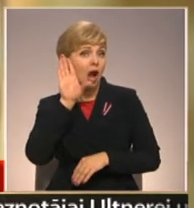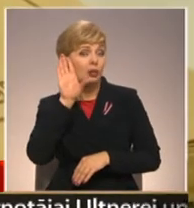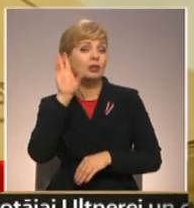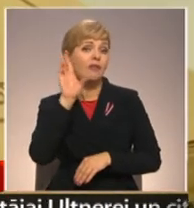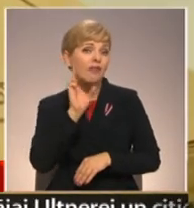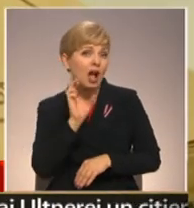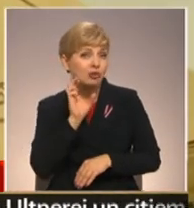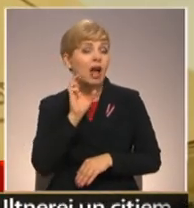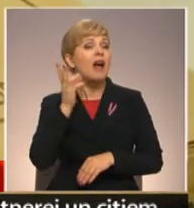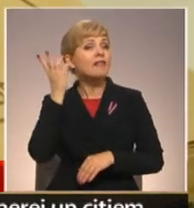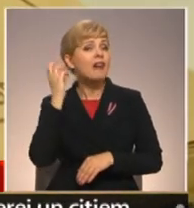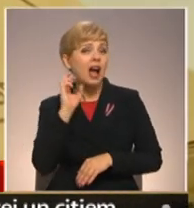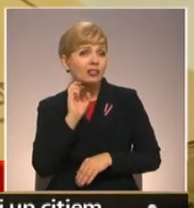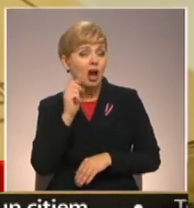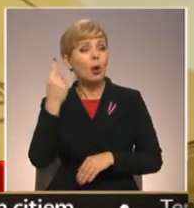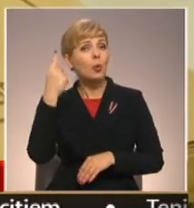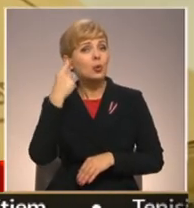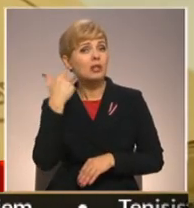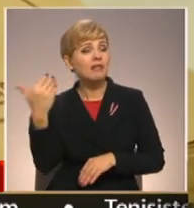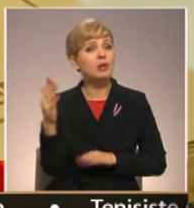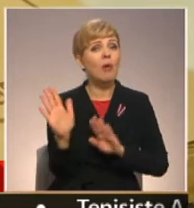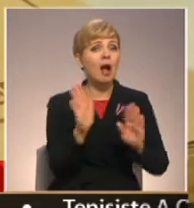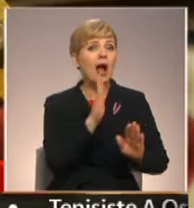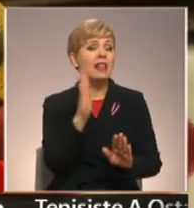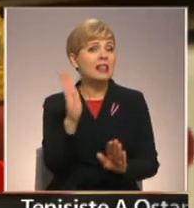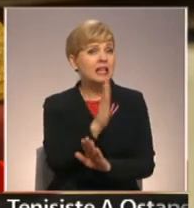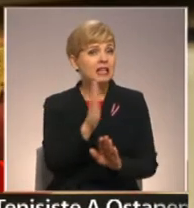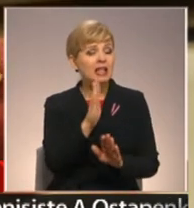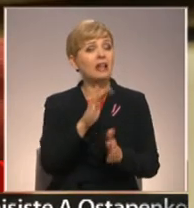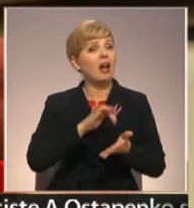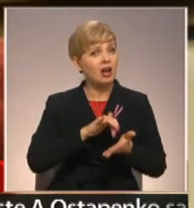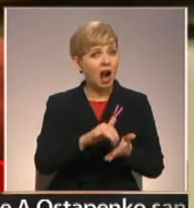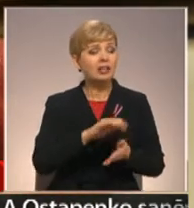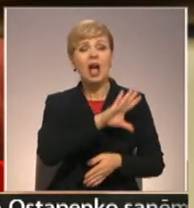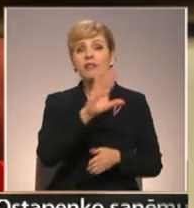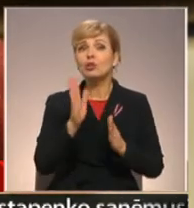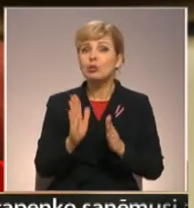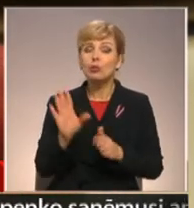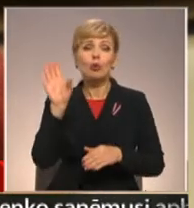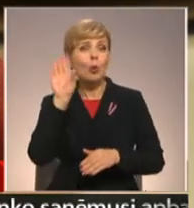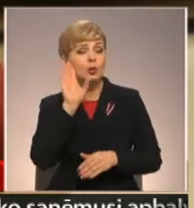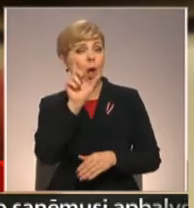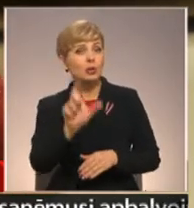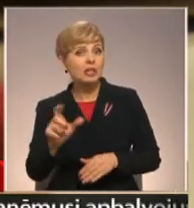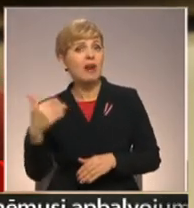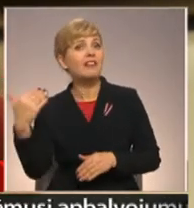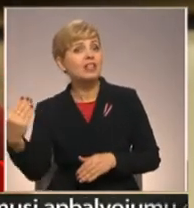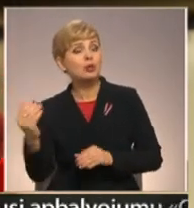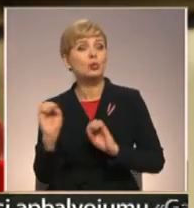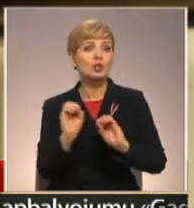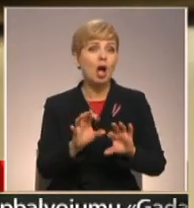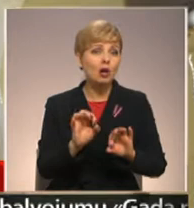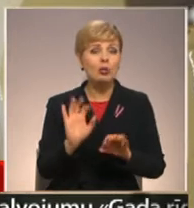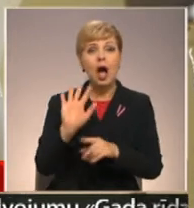vecākos, vecvecākos, lai izzinātu viņu likteņgaitas. Inese visu mūžu uzklausa cilvēkus un viņu stāstus, tos